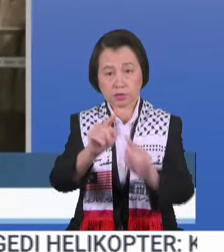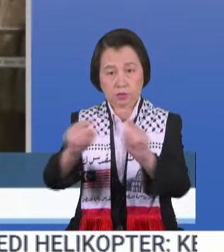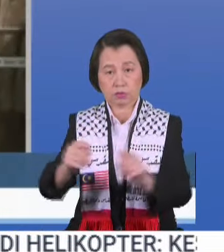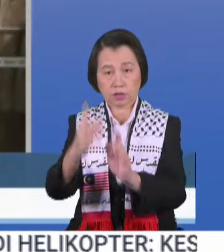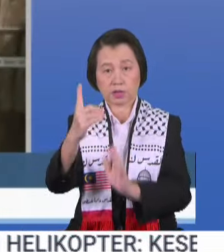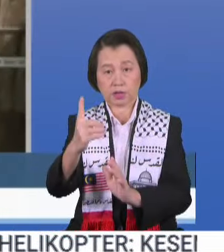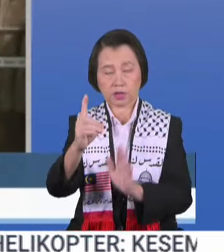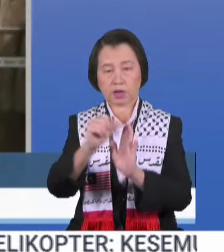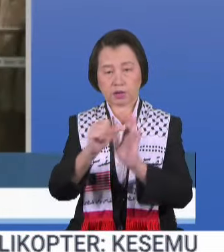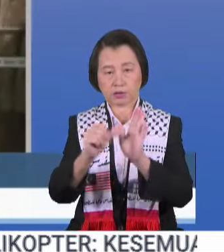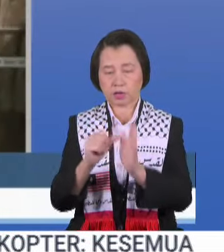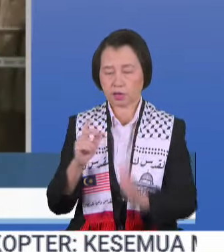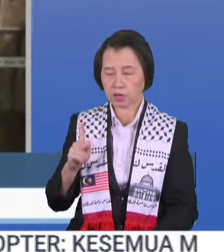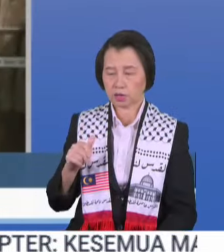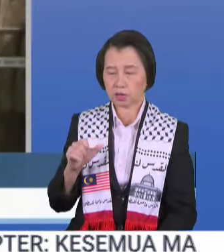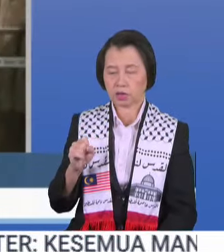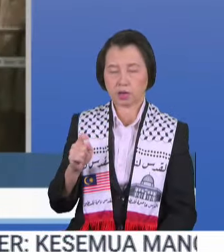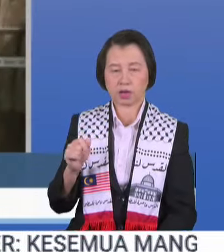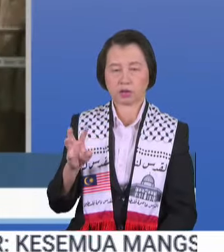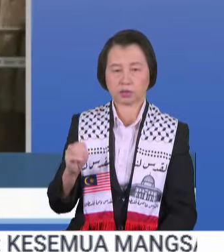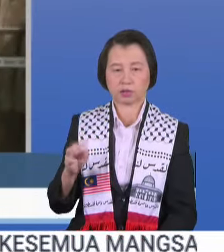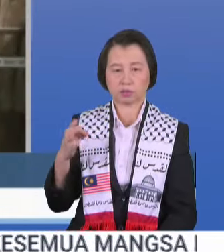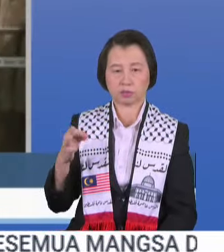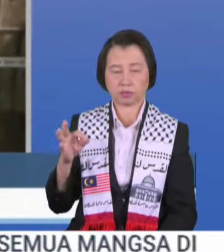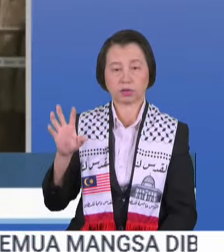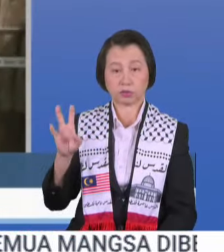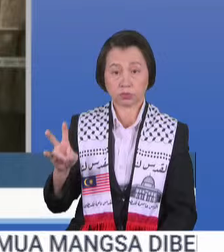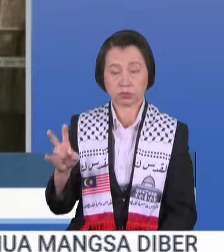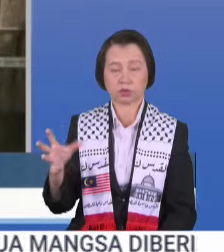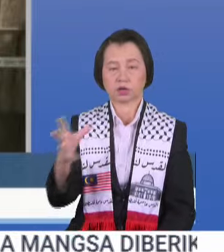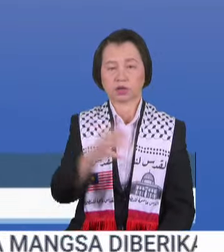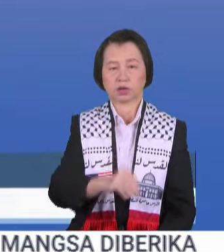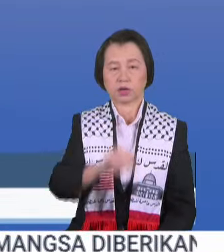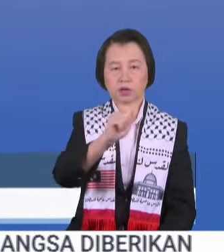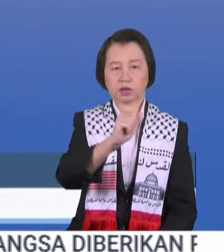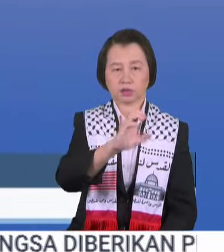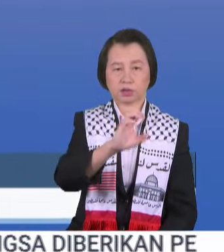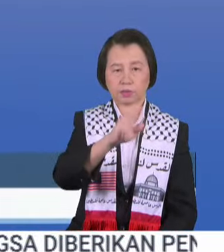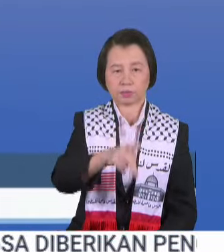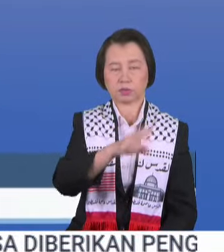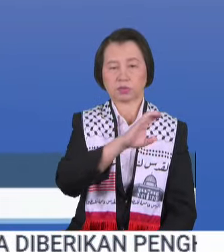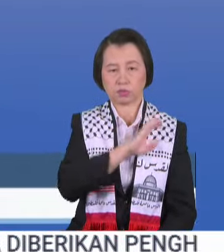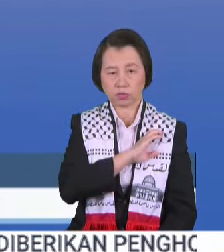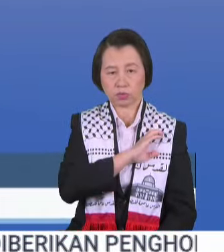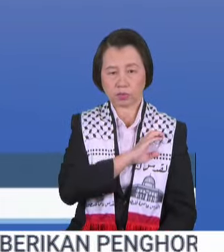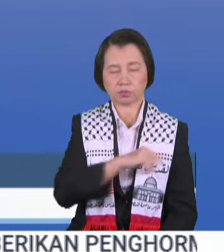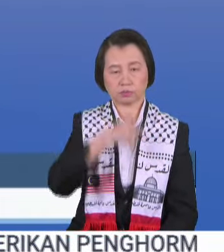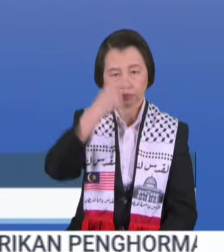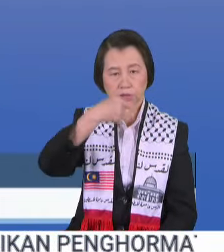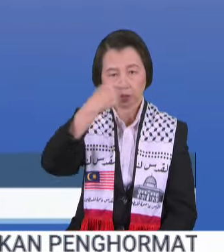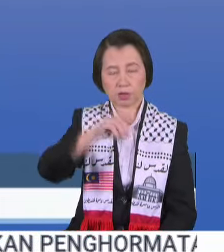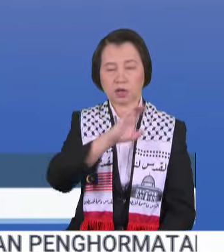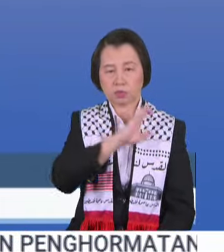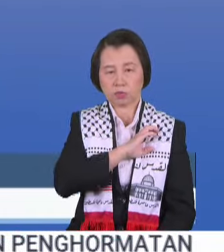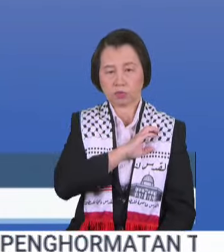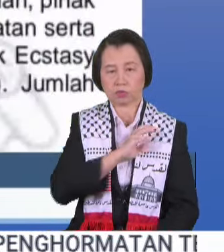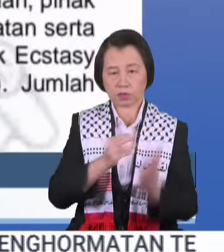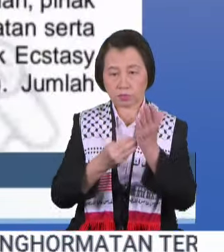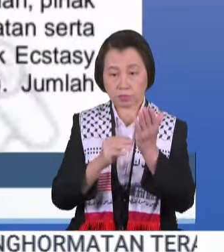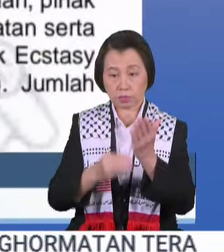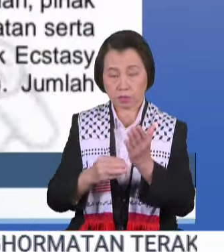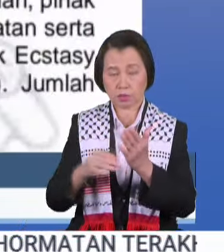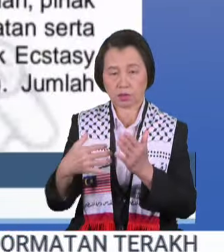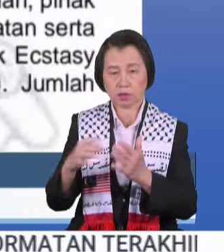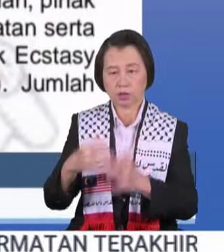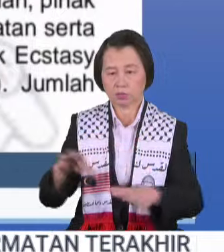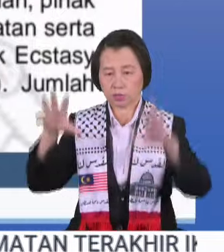135-1-D Akta Kastam 1967. Sementara itu, ACP Alexan dalam kenyataan berasingan berkata, polis daerah Amiri